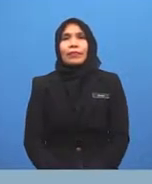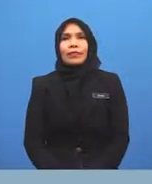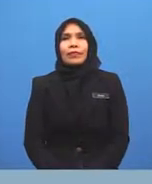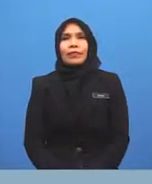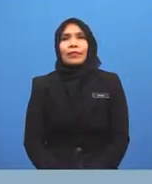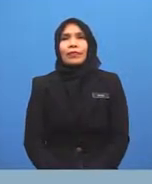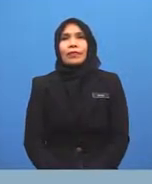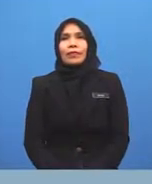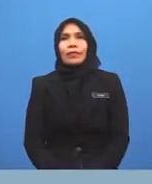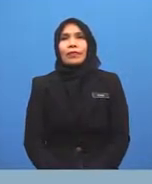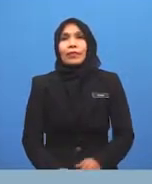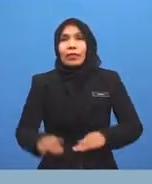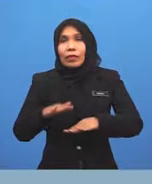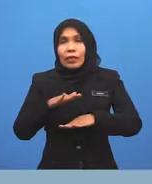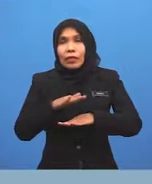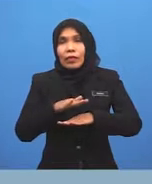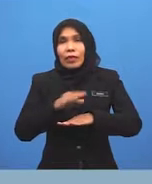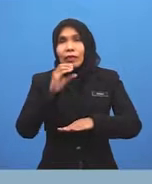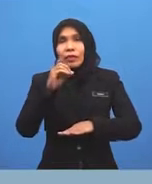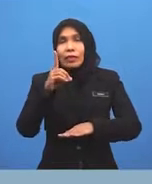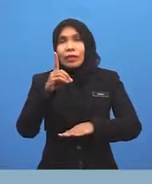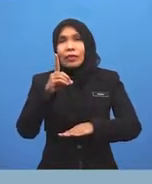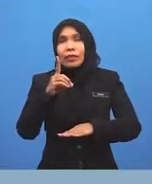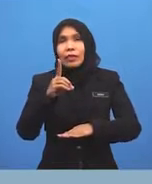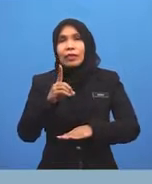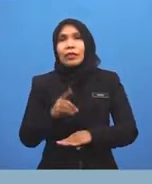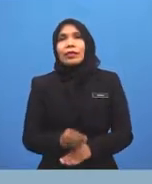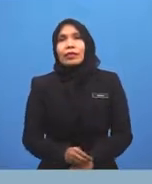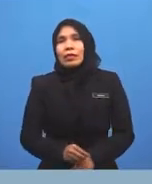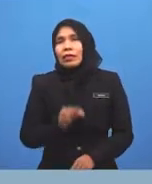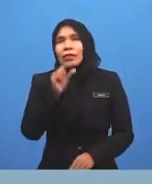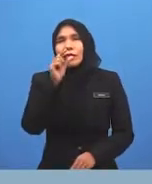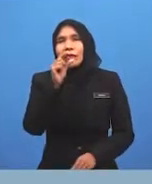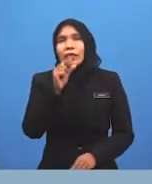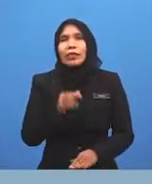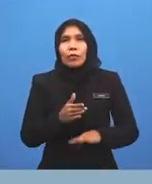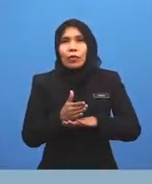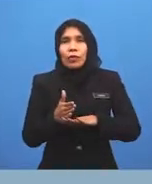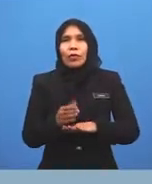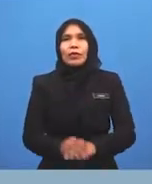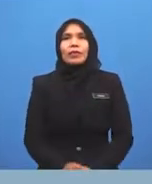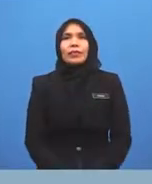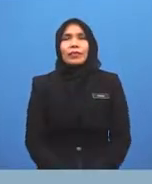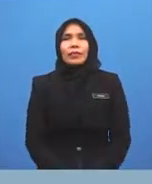Semakin ke atas pergerakan bahagian CD, semakin sedikit pemotongan flux